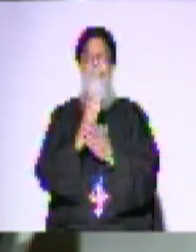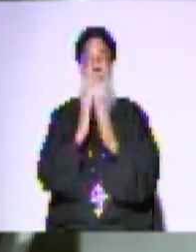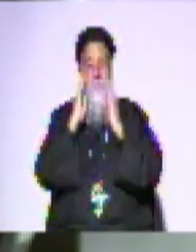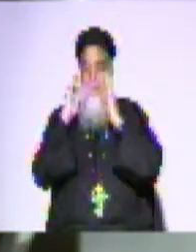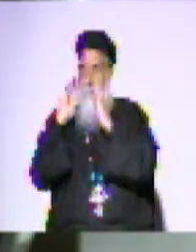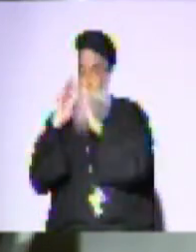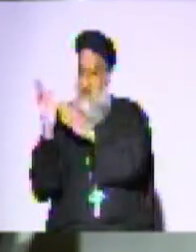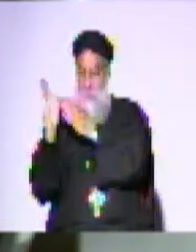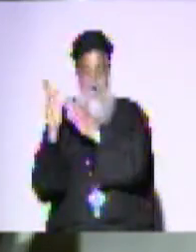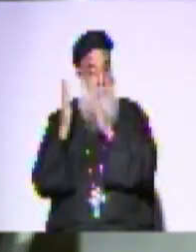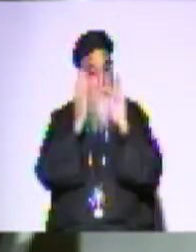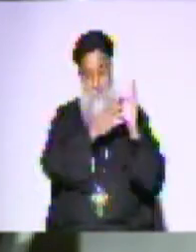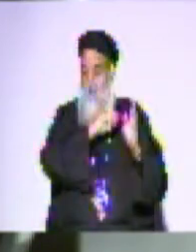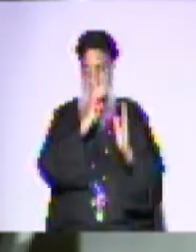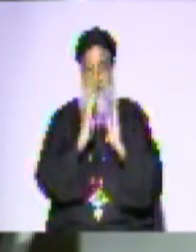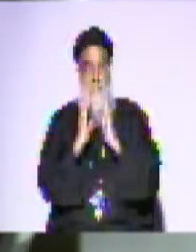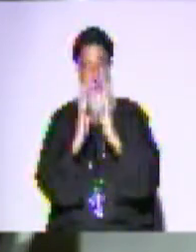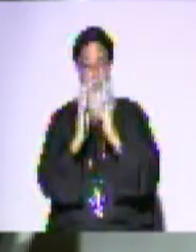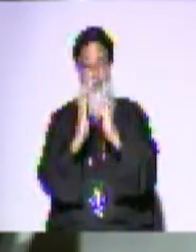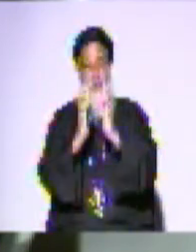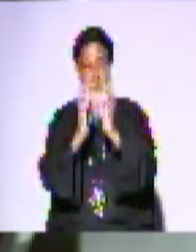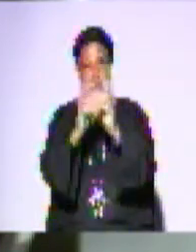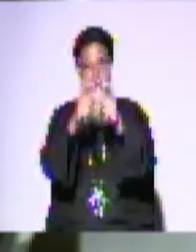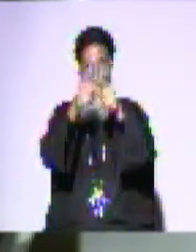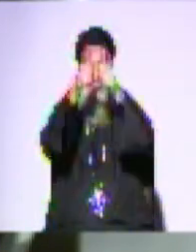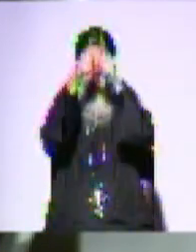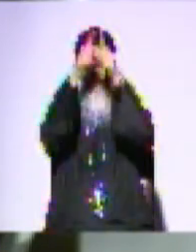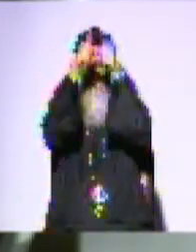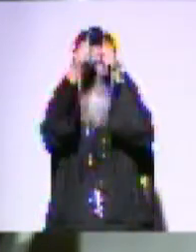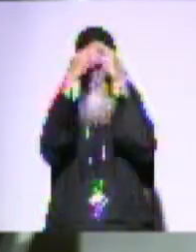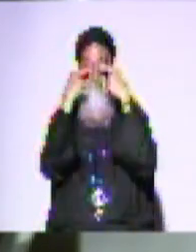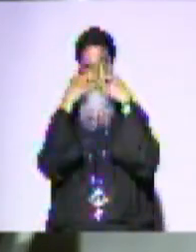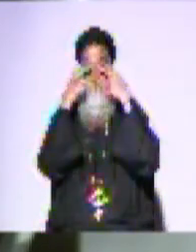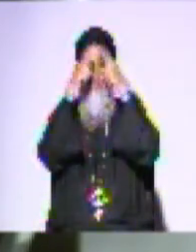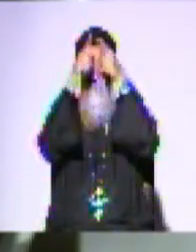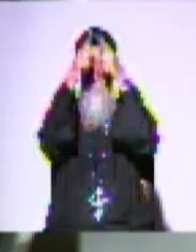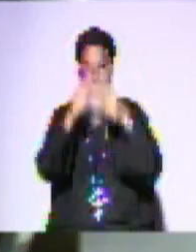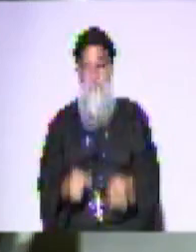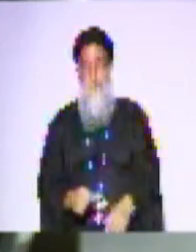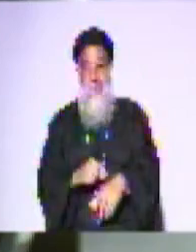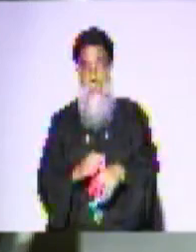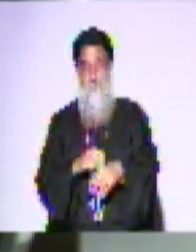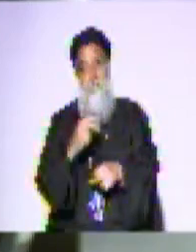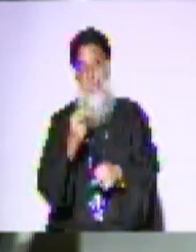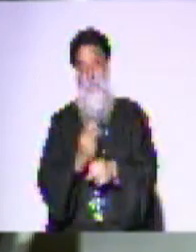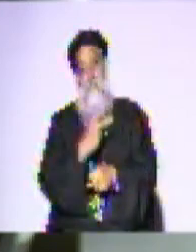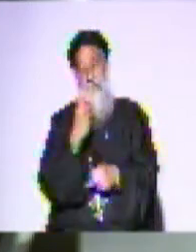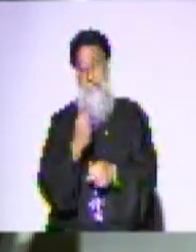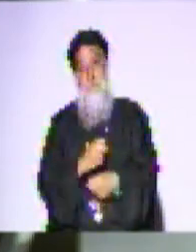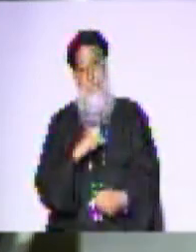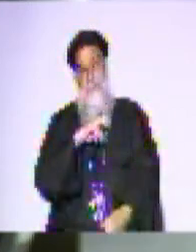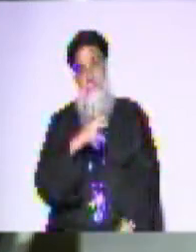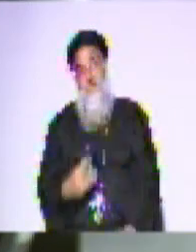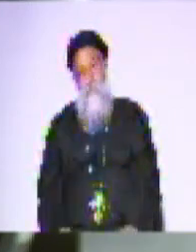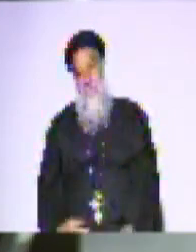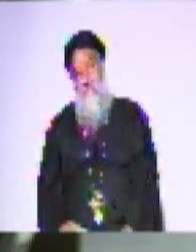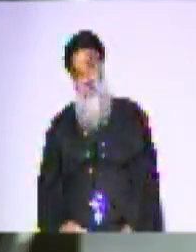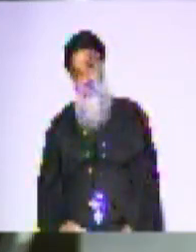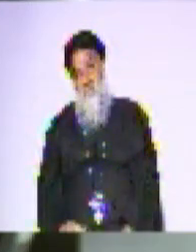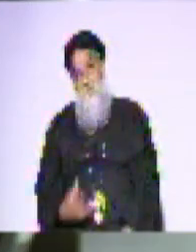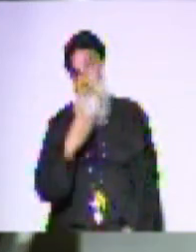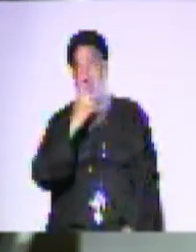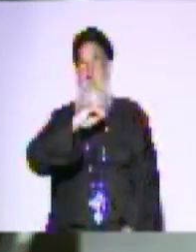الاتجاه، بدل ما الإنسان يبقى متجه ناحية الجسد وشهواته يتجه ناحية